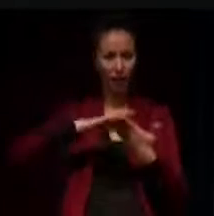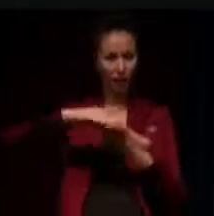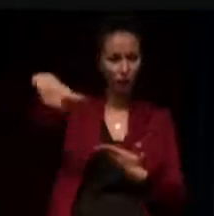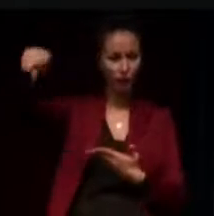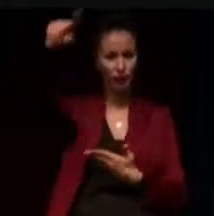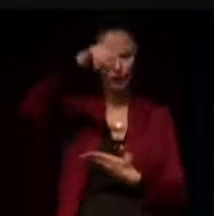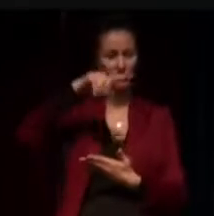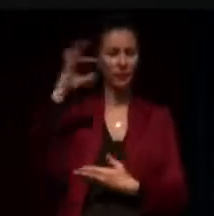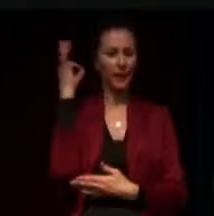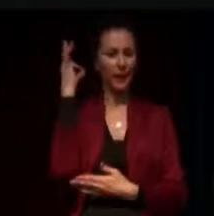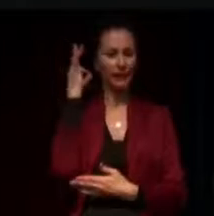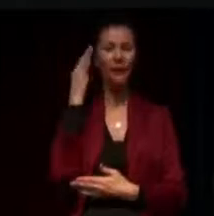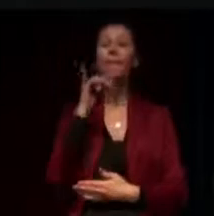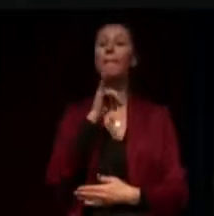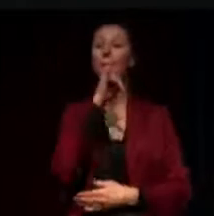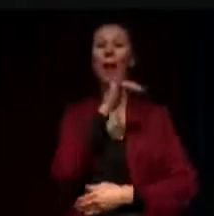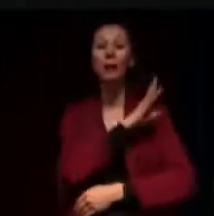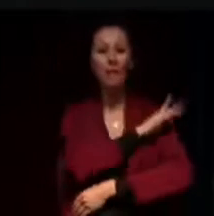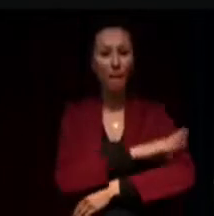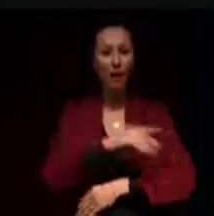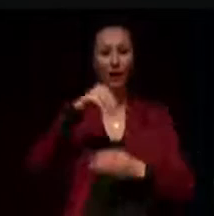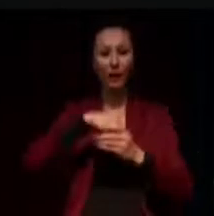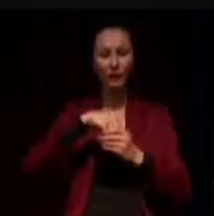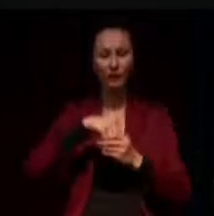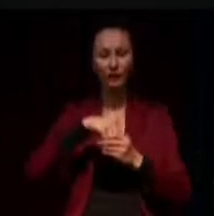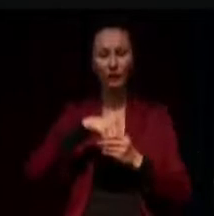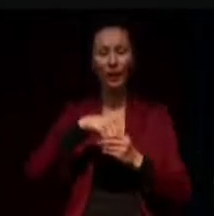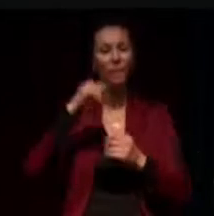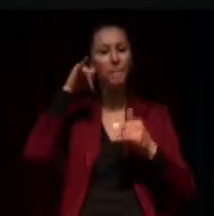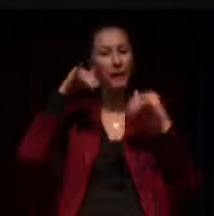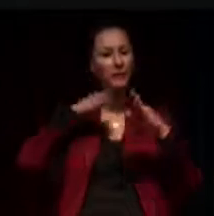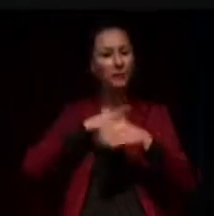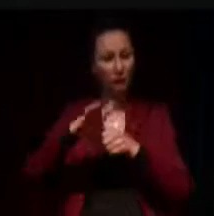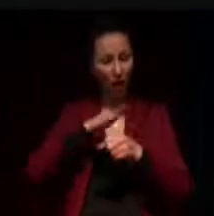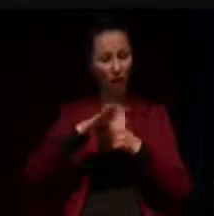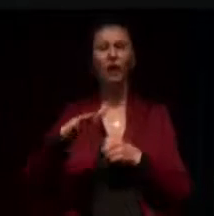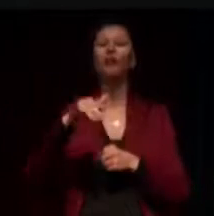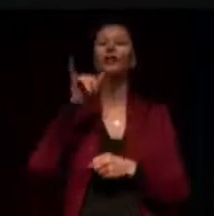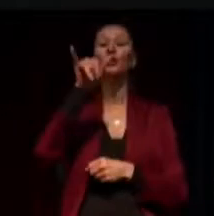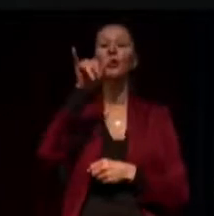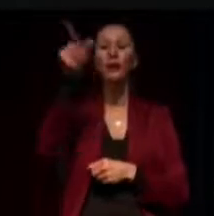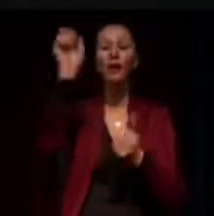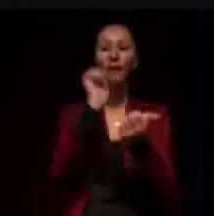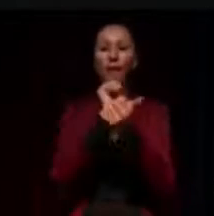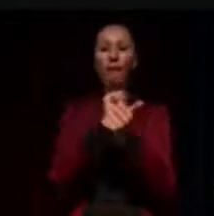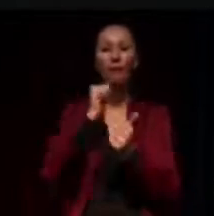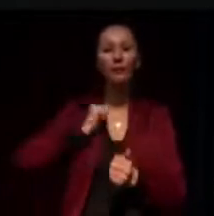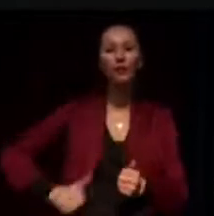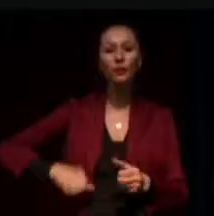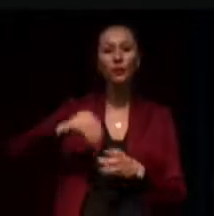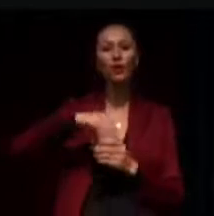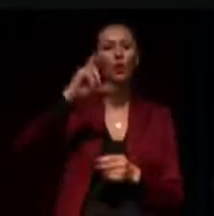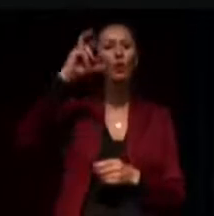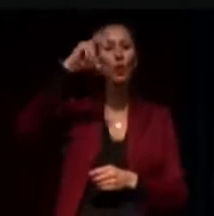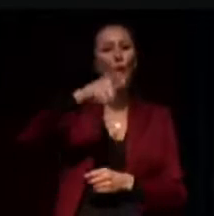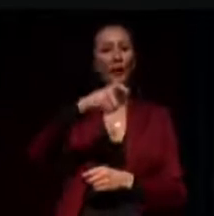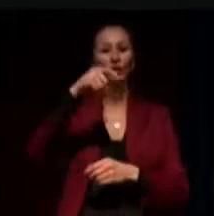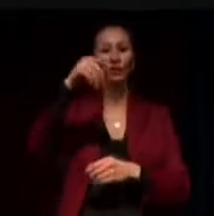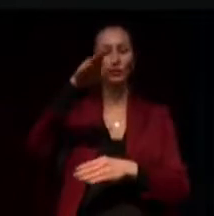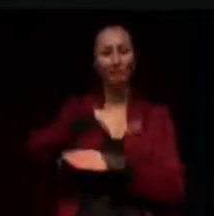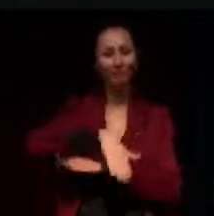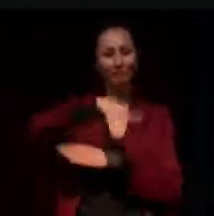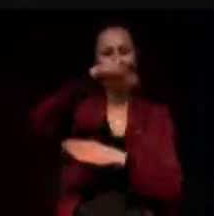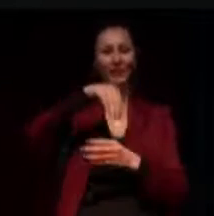arkadaşlarım dinlesinler. Bergama mezbahası, Uzundere spor salonu ve Çiğli aile danışma merkezine yaptığımız güneş enerjisi